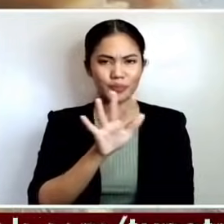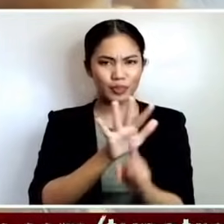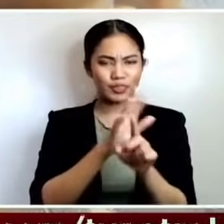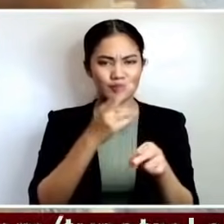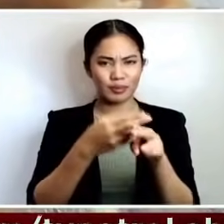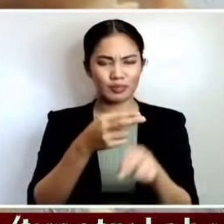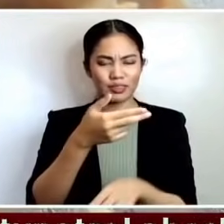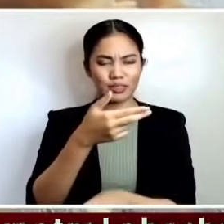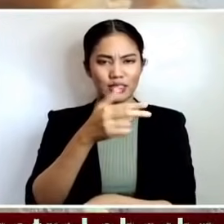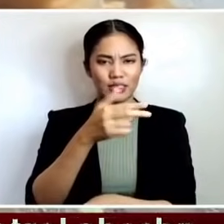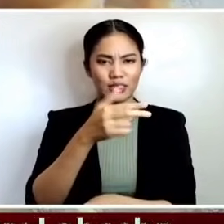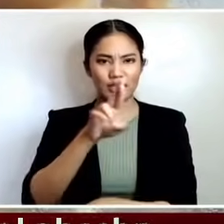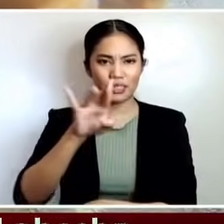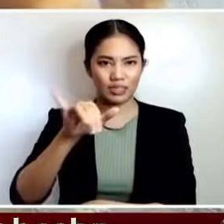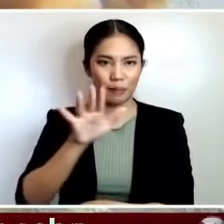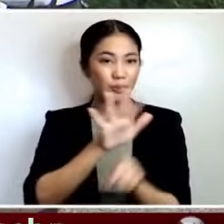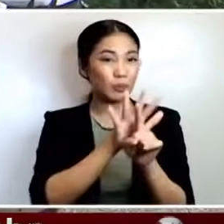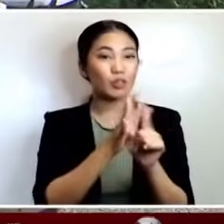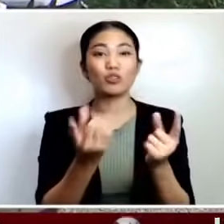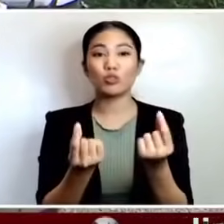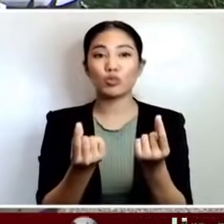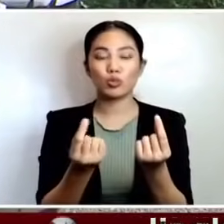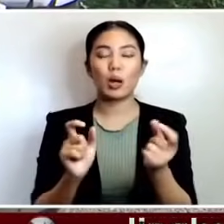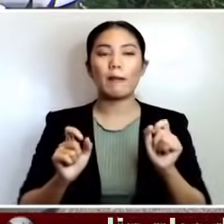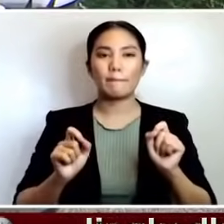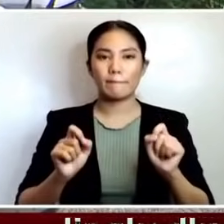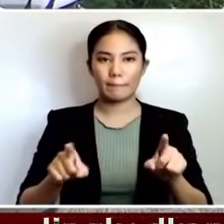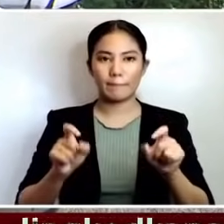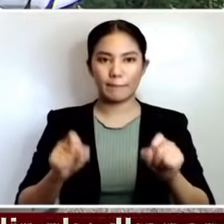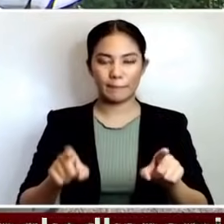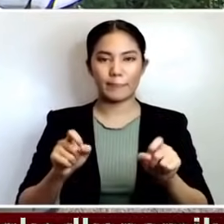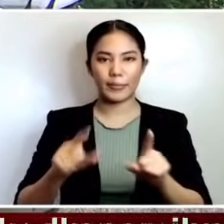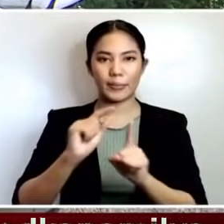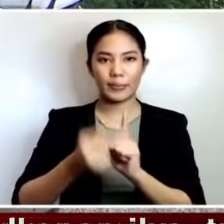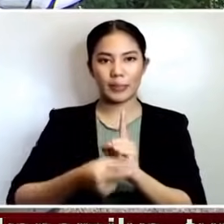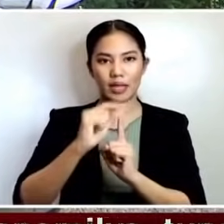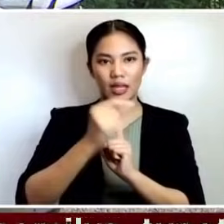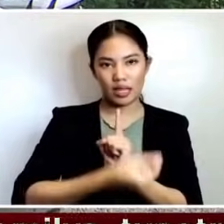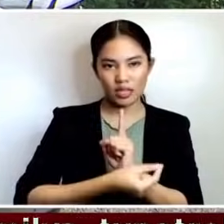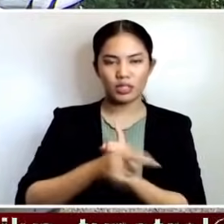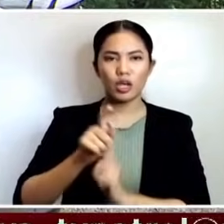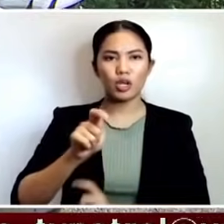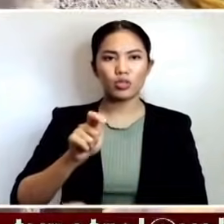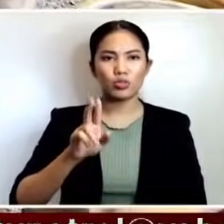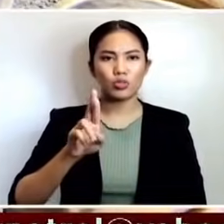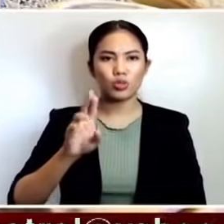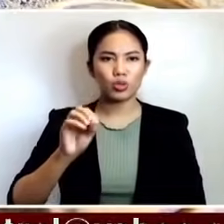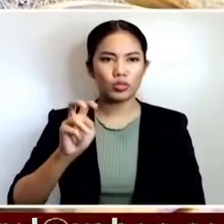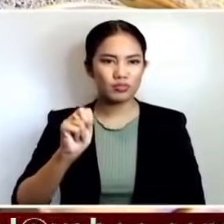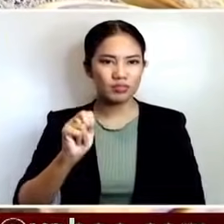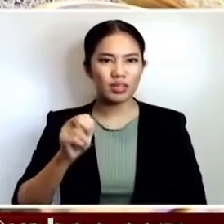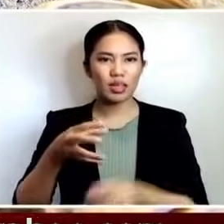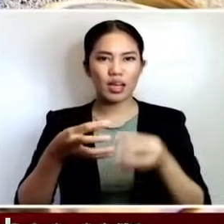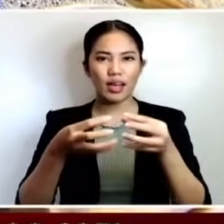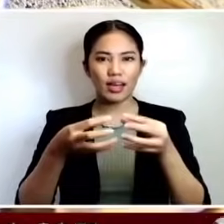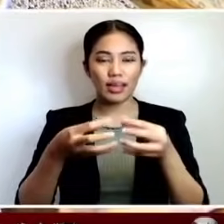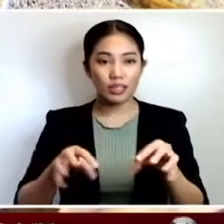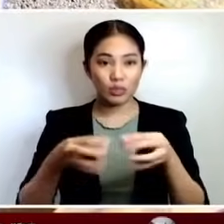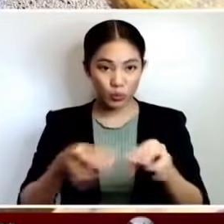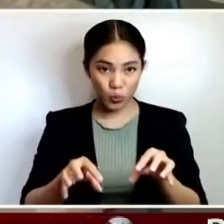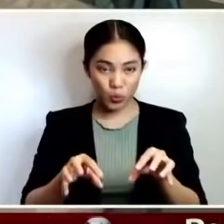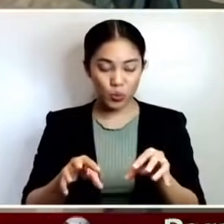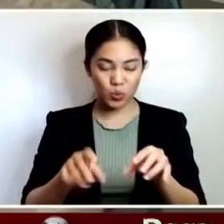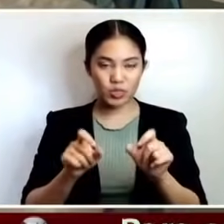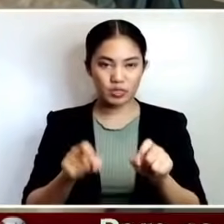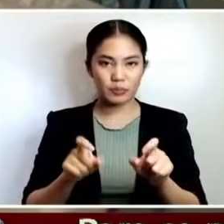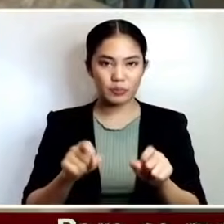North Commonwealth sa pagtitinda ng saging, turon at itlog. Kwento ni Tatay Jerry, labis na naapektuhan ang kanilang hanap